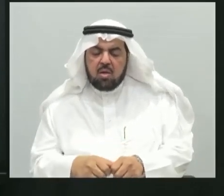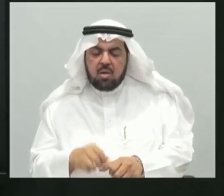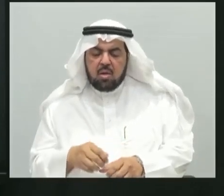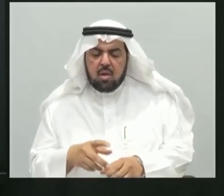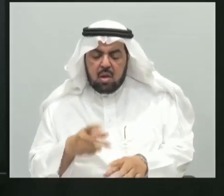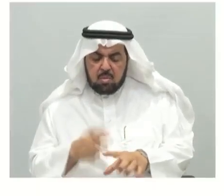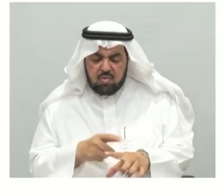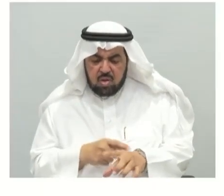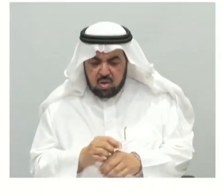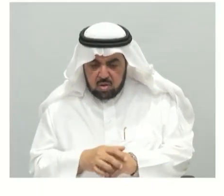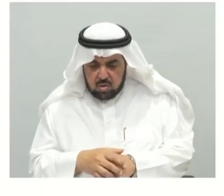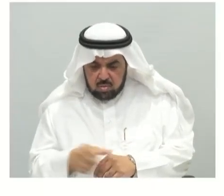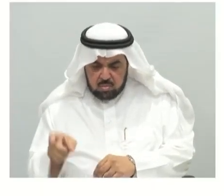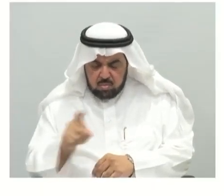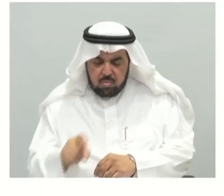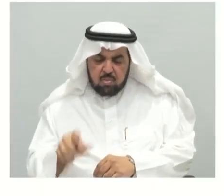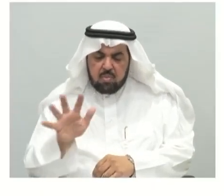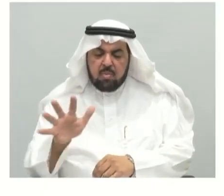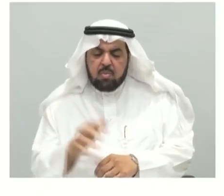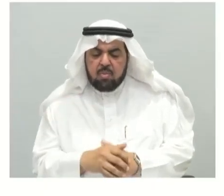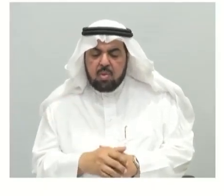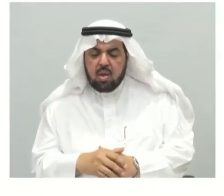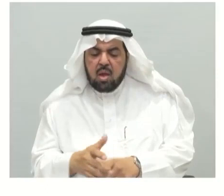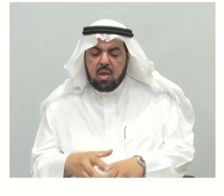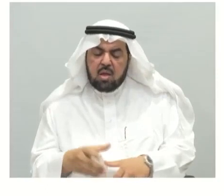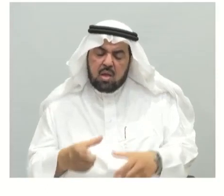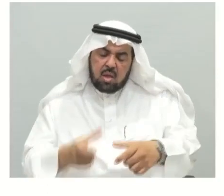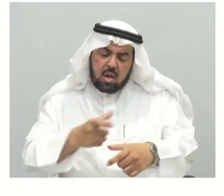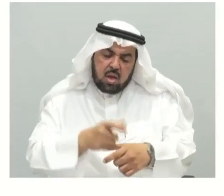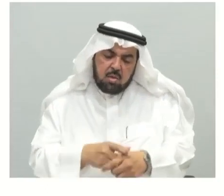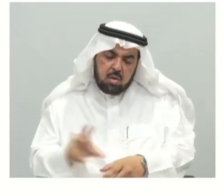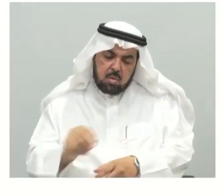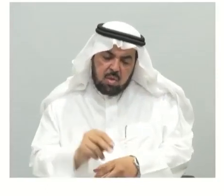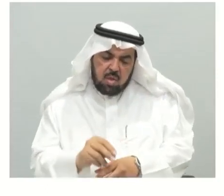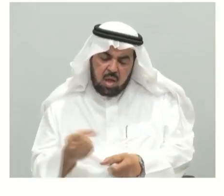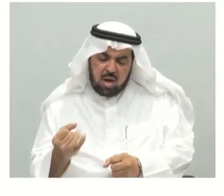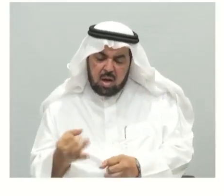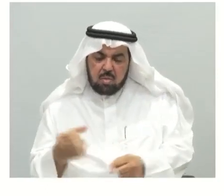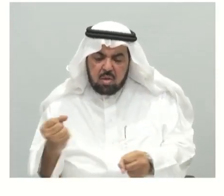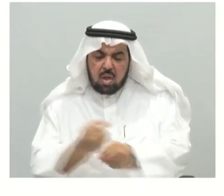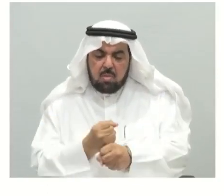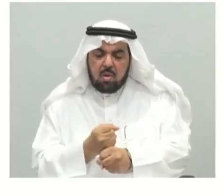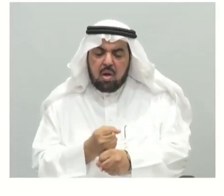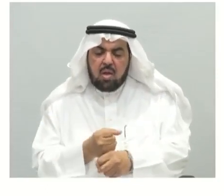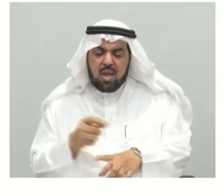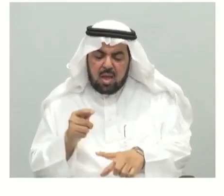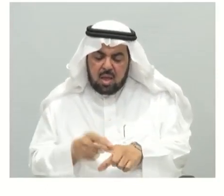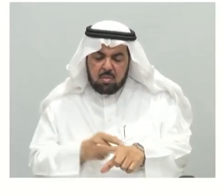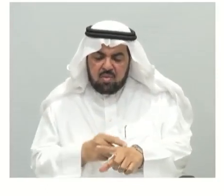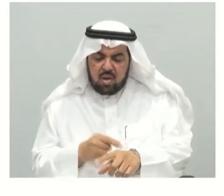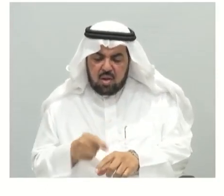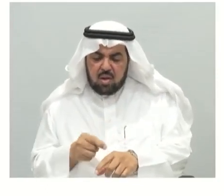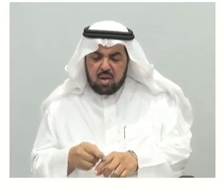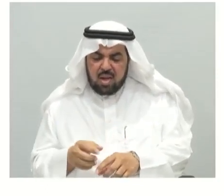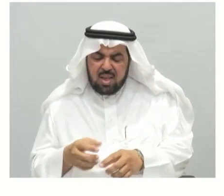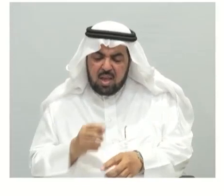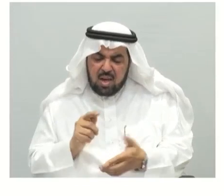المفصليات في السؤال الخامس اي التراكيب تمثلها الارقام تستعملها المفصليات